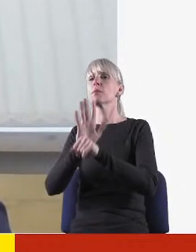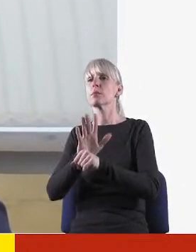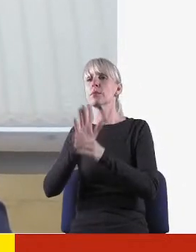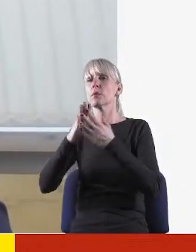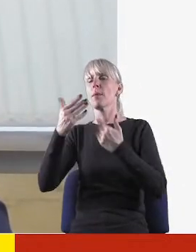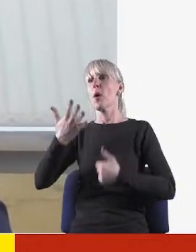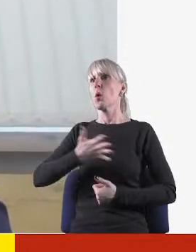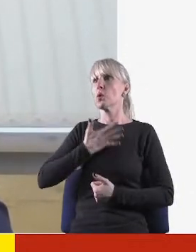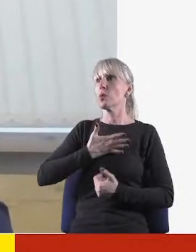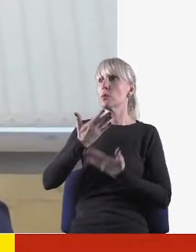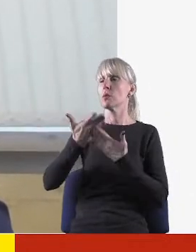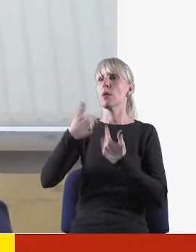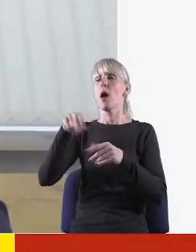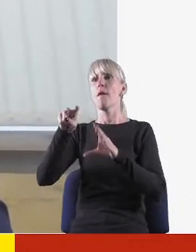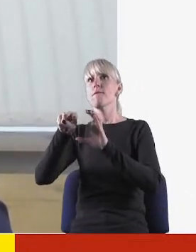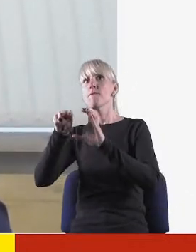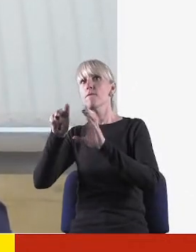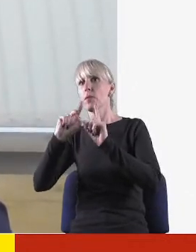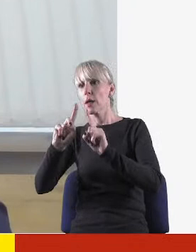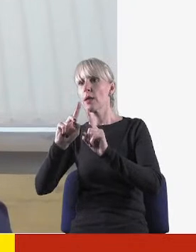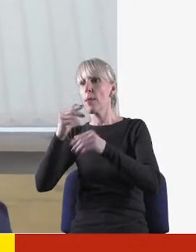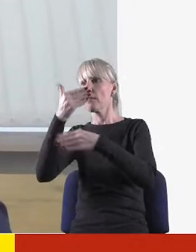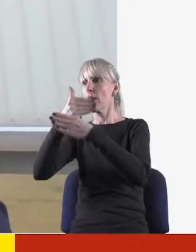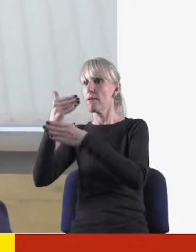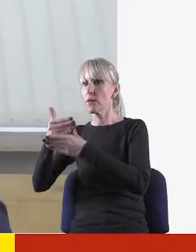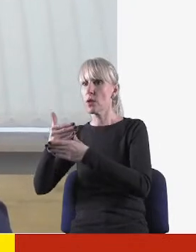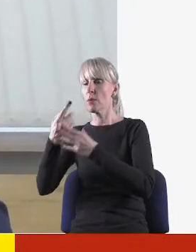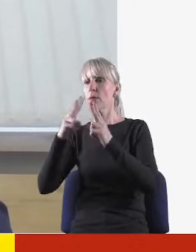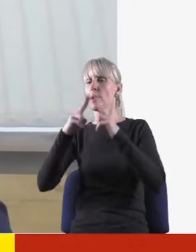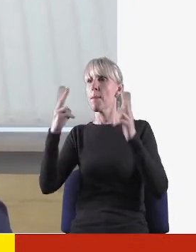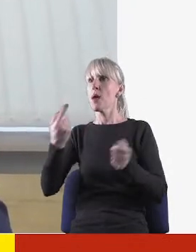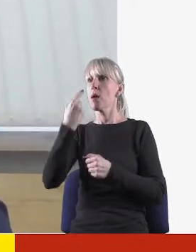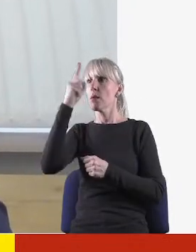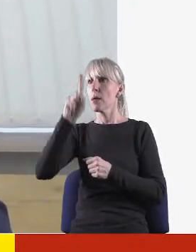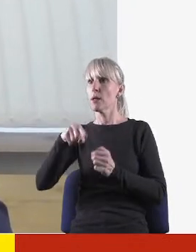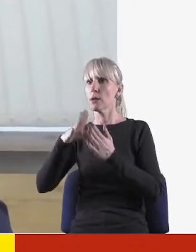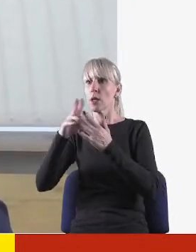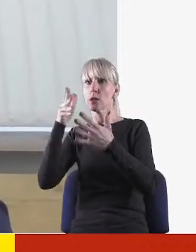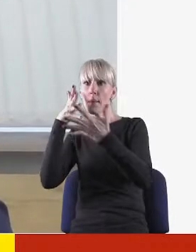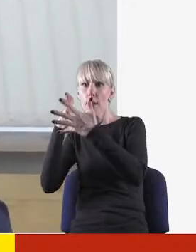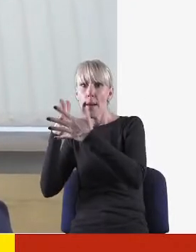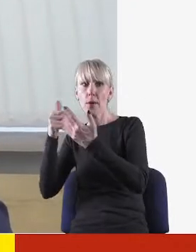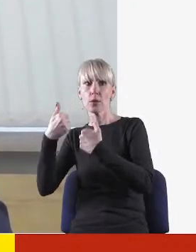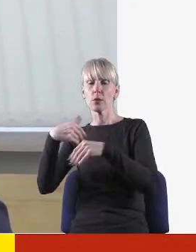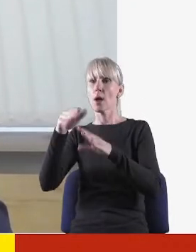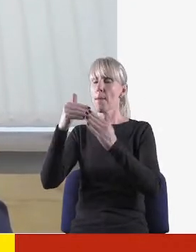rzeczywiście wyłączone firmy no, w tym miesięcznym raporcie pokazywały